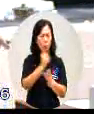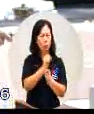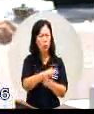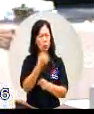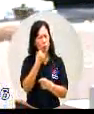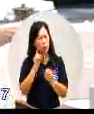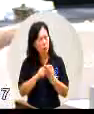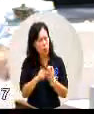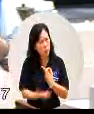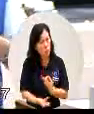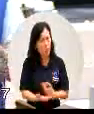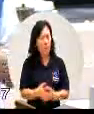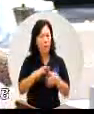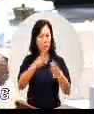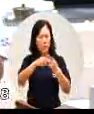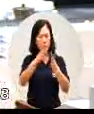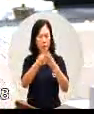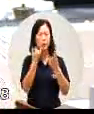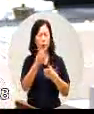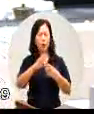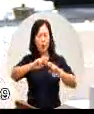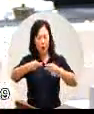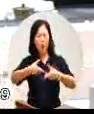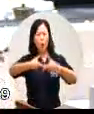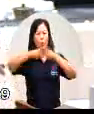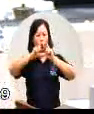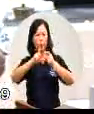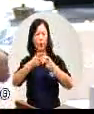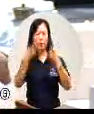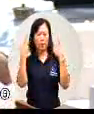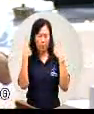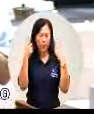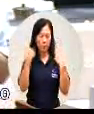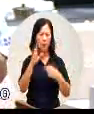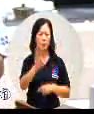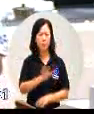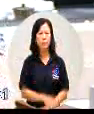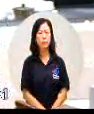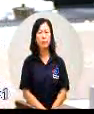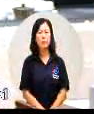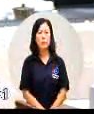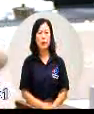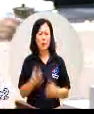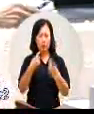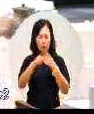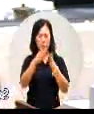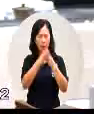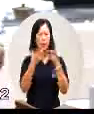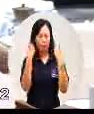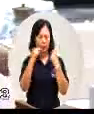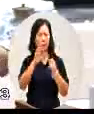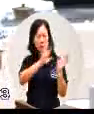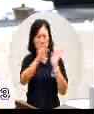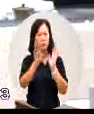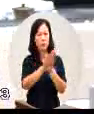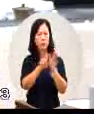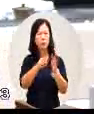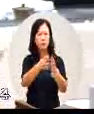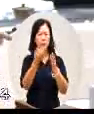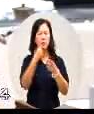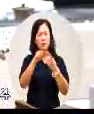是应该都要改善恢复原来的很好的样貌才对，不应该继续存